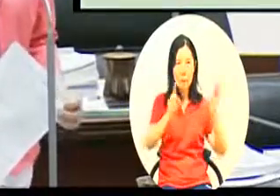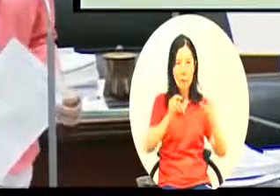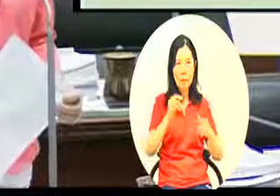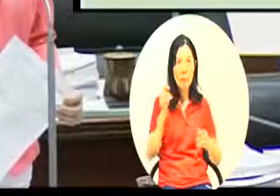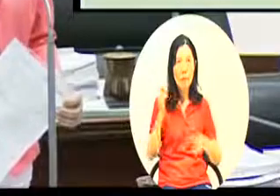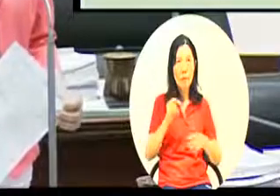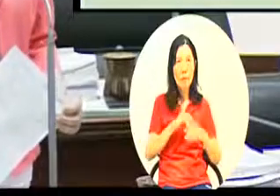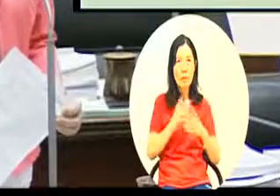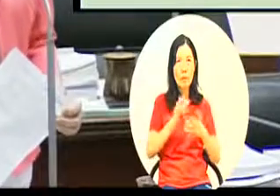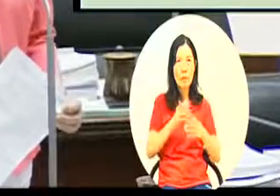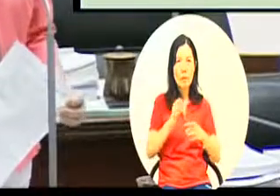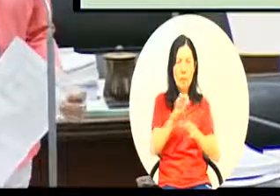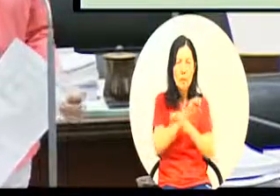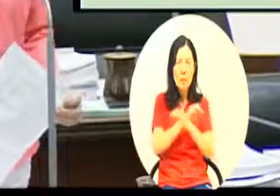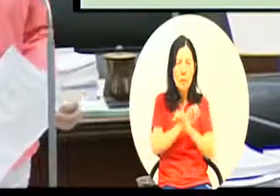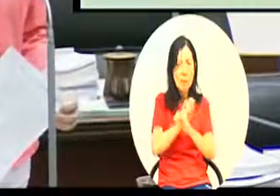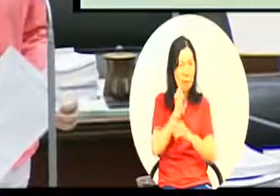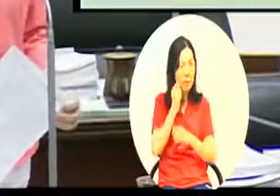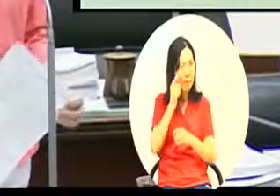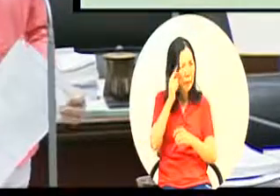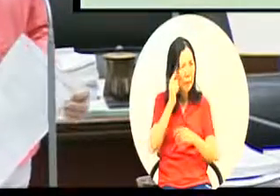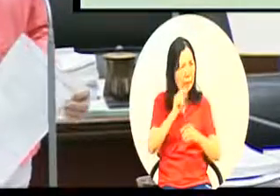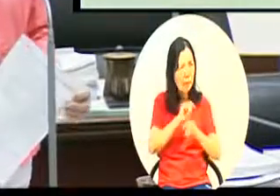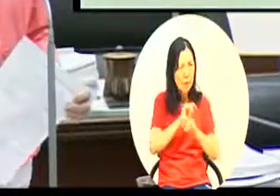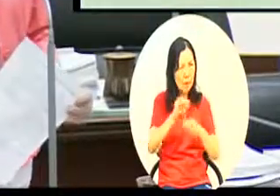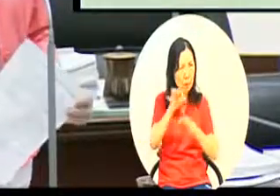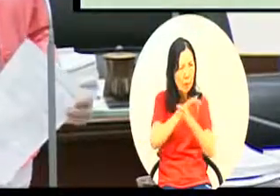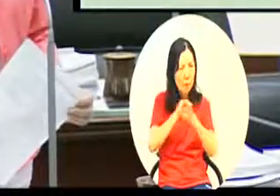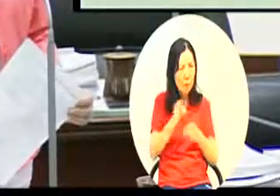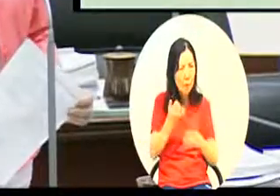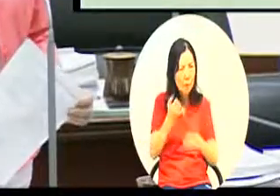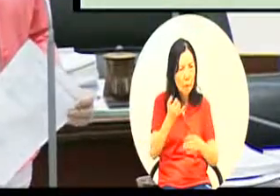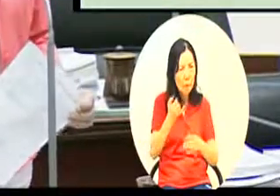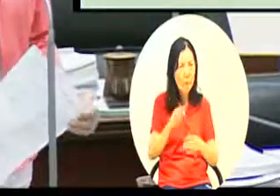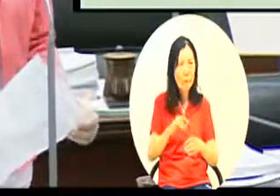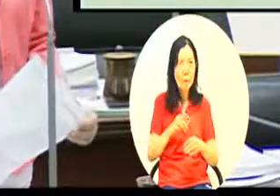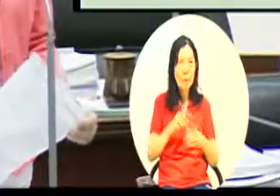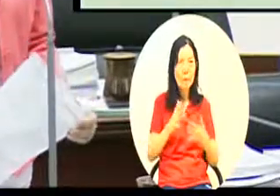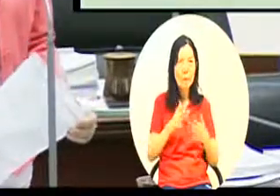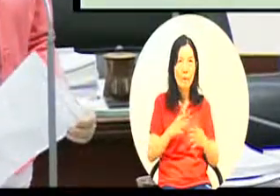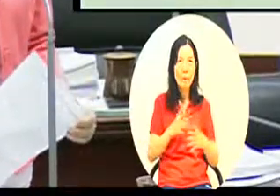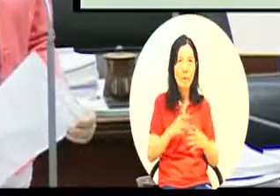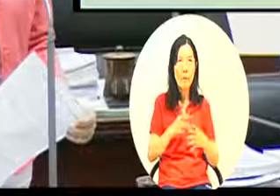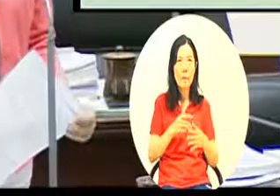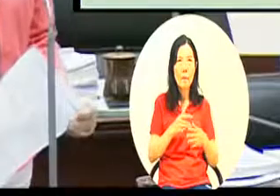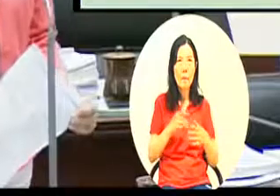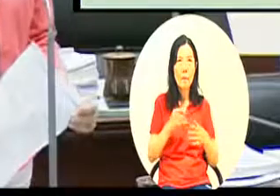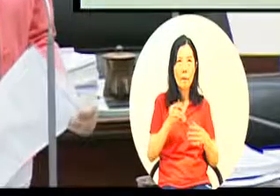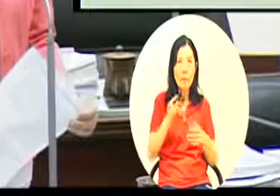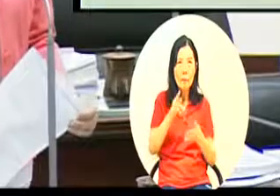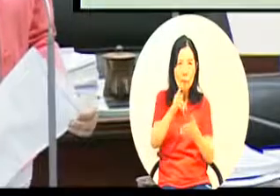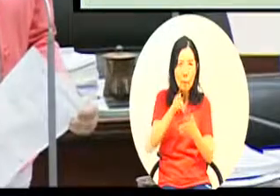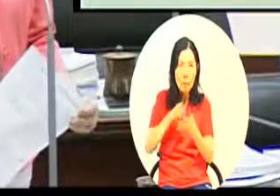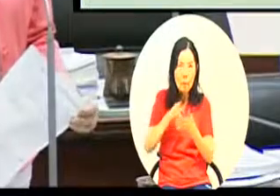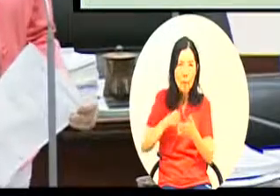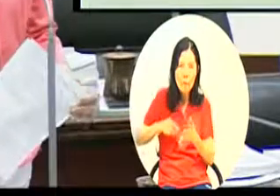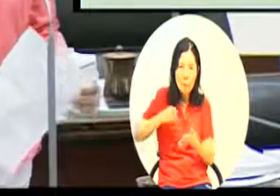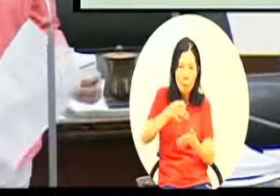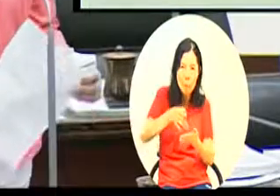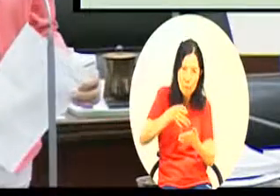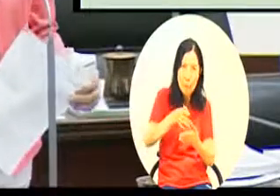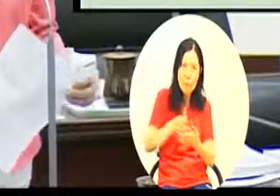虑经济效益，不要去考虑它的代偿率是怎样。我真的希望